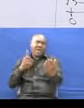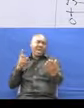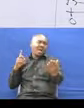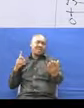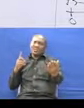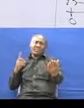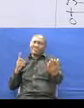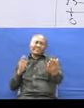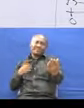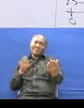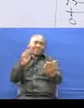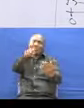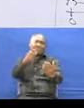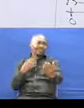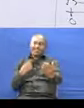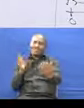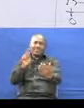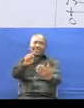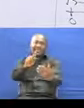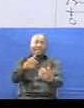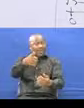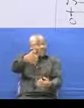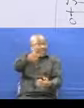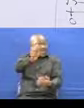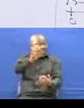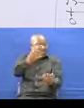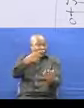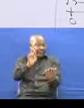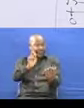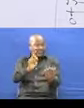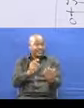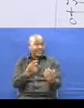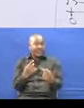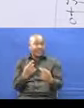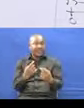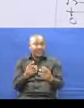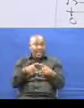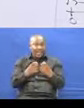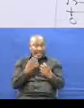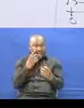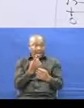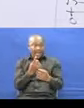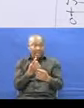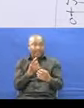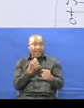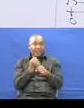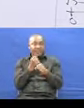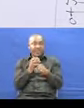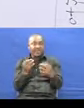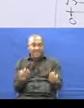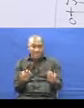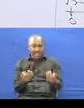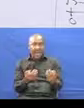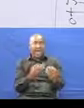kusaidia eh? Siwezi eh? Basi kama siwezi, utajisaidia mwenyewe. Lakini angalia tunafanyaje? Tatu ya saba ujumlishe moja